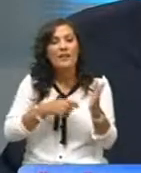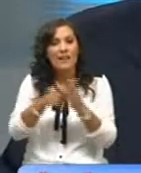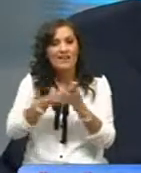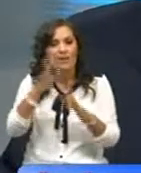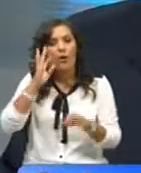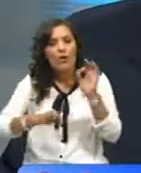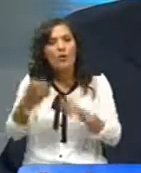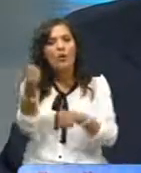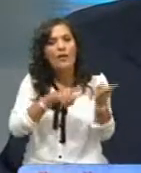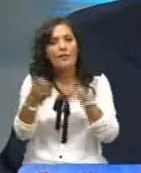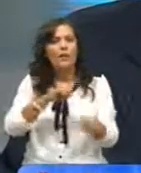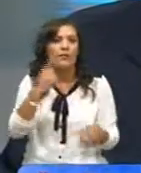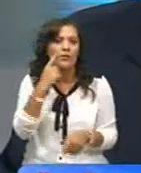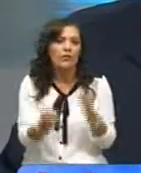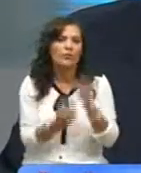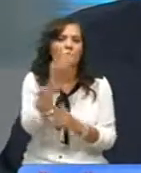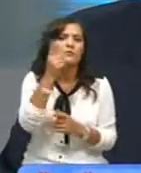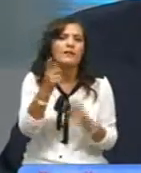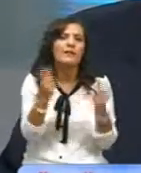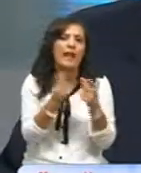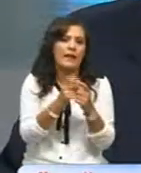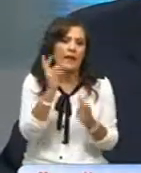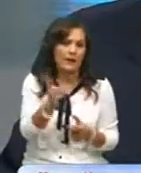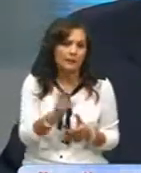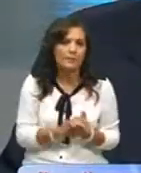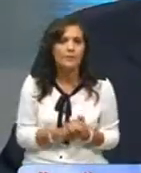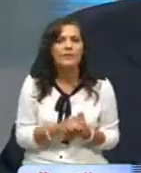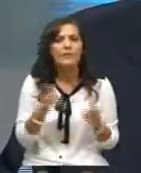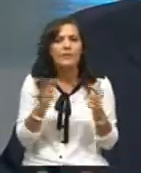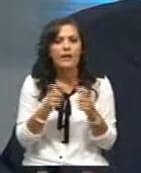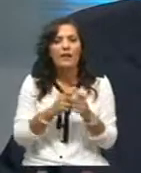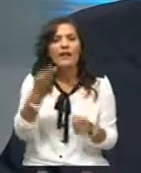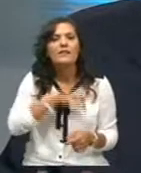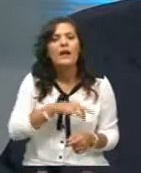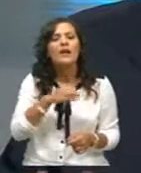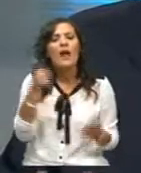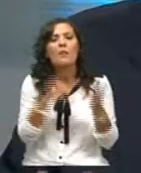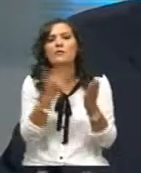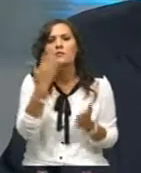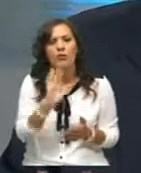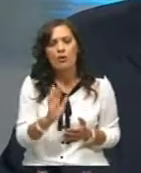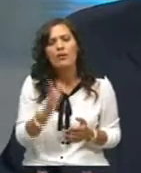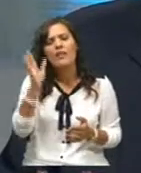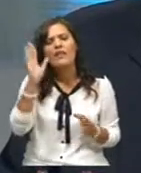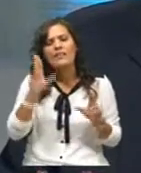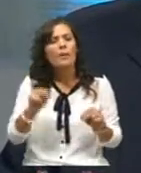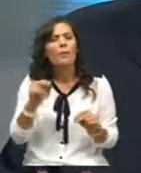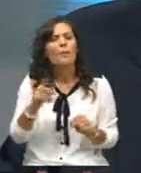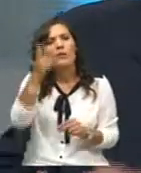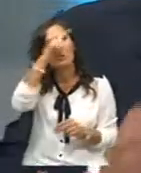yönetmeliğine göre bu kurulmuş bir dernek Derneğimizin Kar amacı yok Tamamen